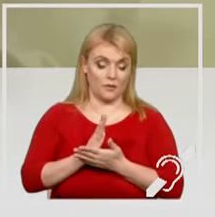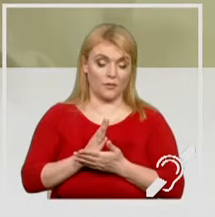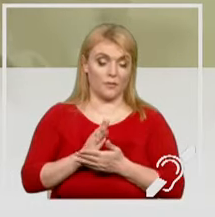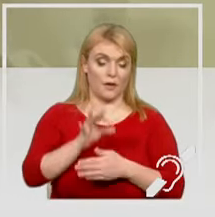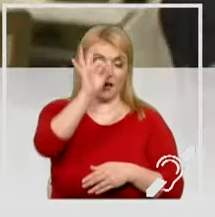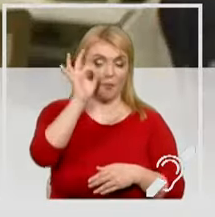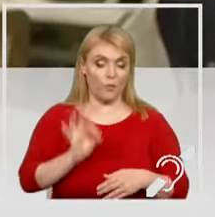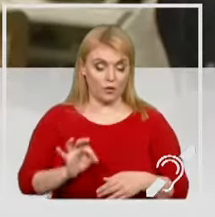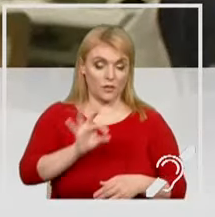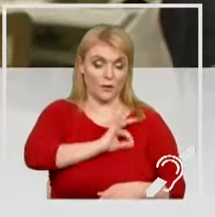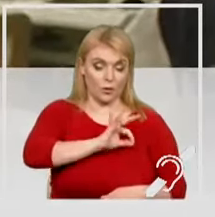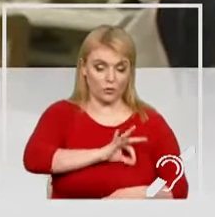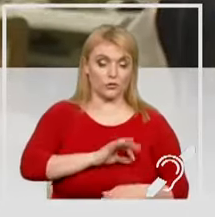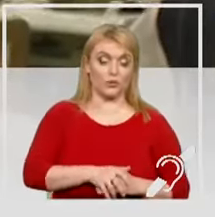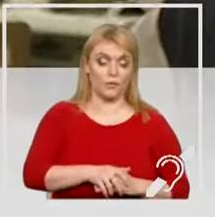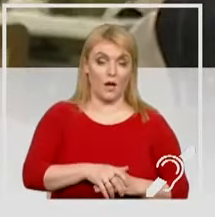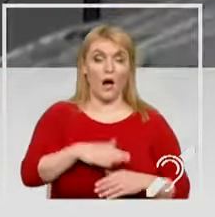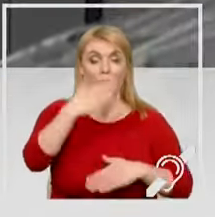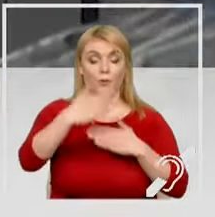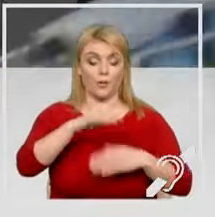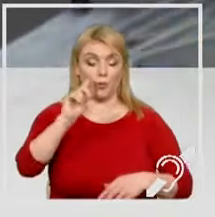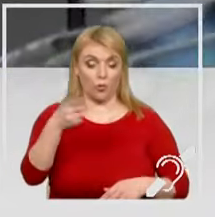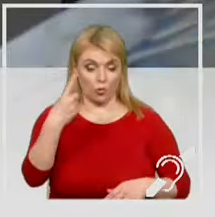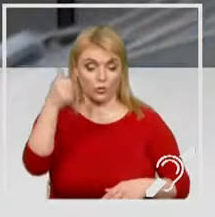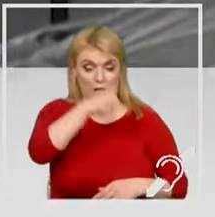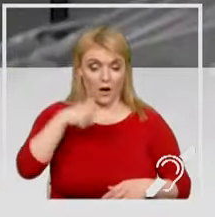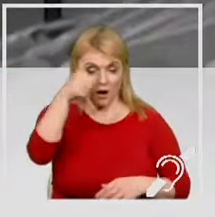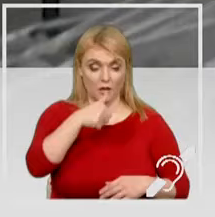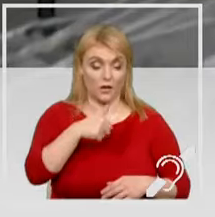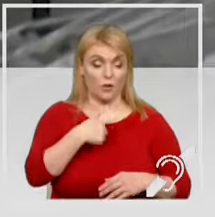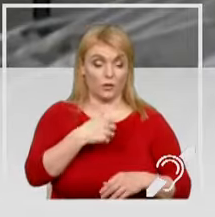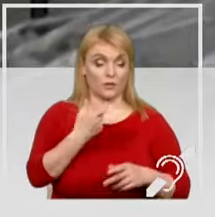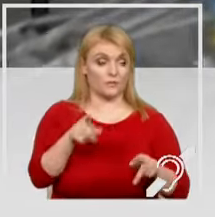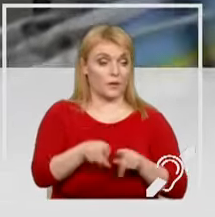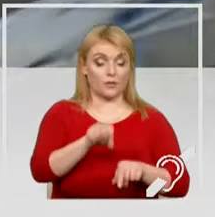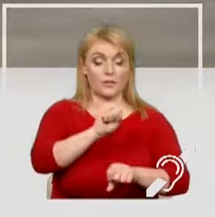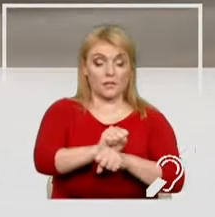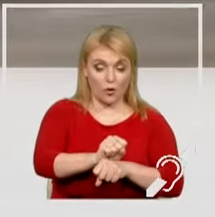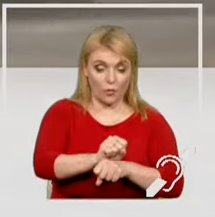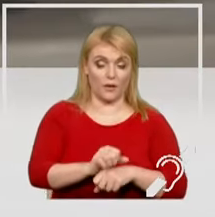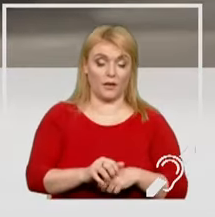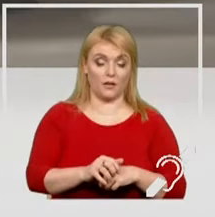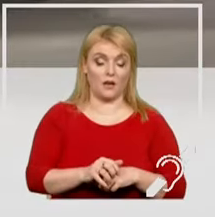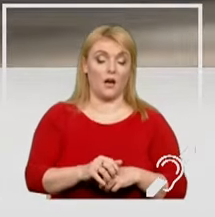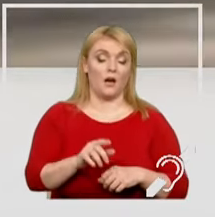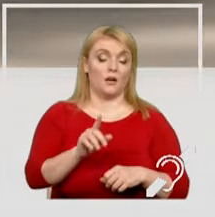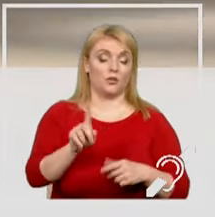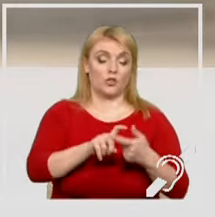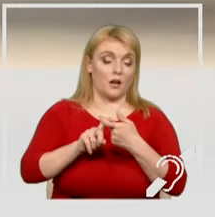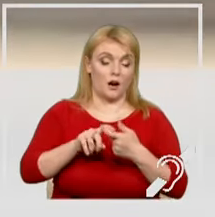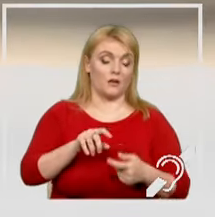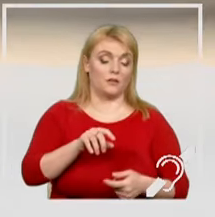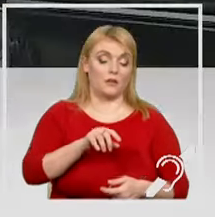consum. Deci noi, practic, de o an de zile avem o stagnare totală a incaserilor din TVA. Toți